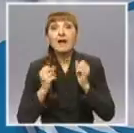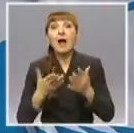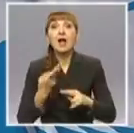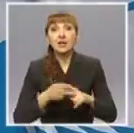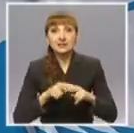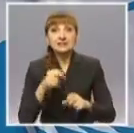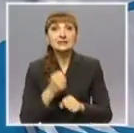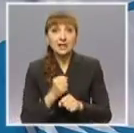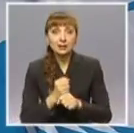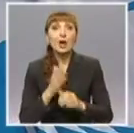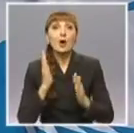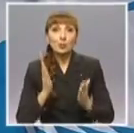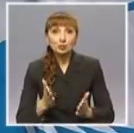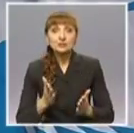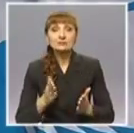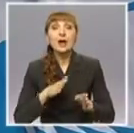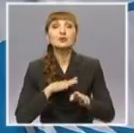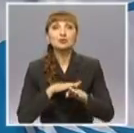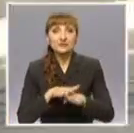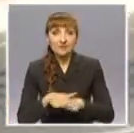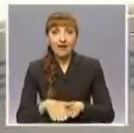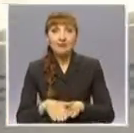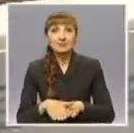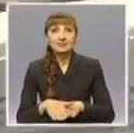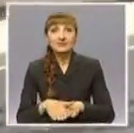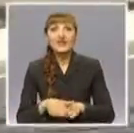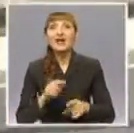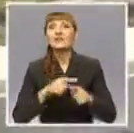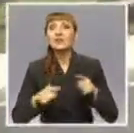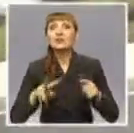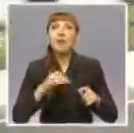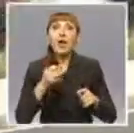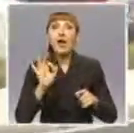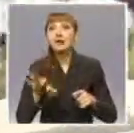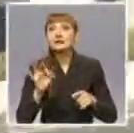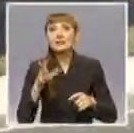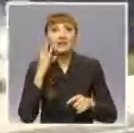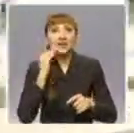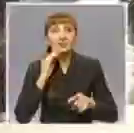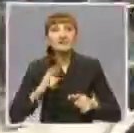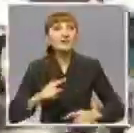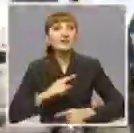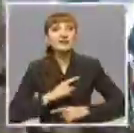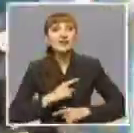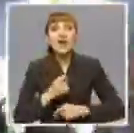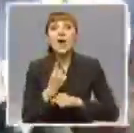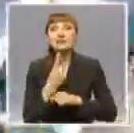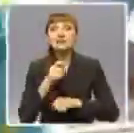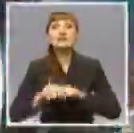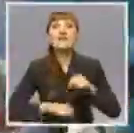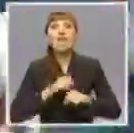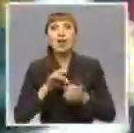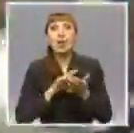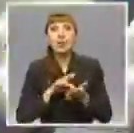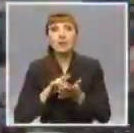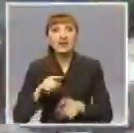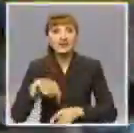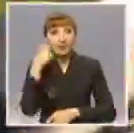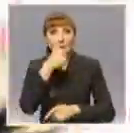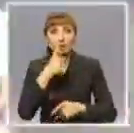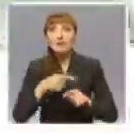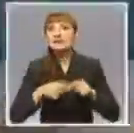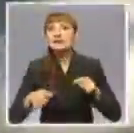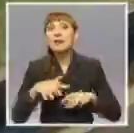сделать. Будем осуществлять их. В период с мая по октябрь в Алматы финишировало 11 велопробегов. В этом году